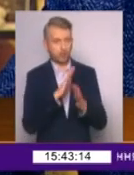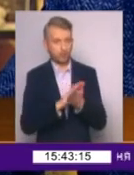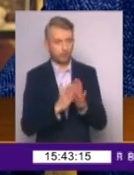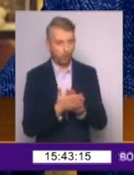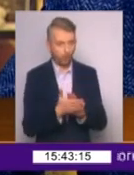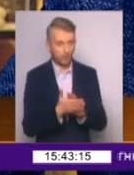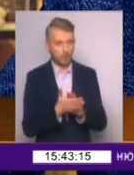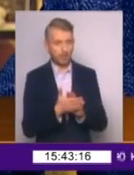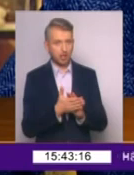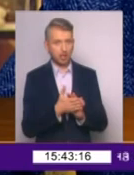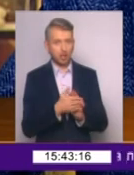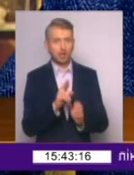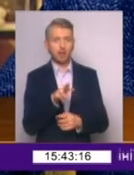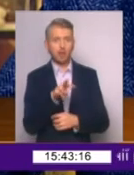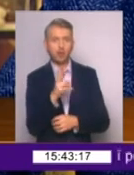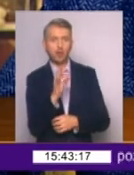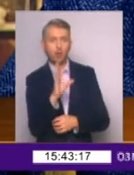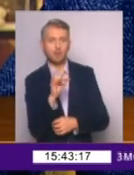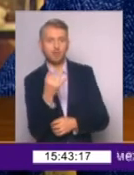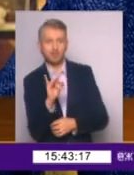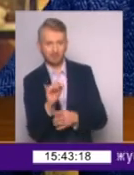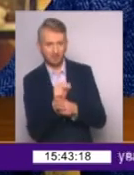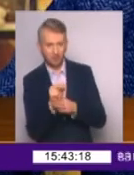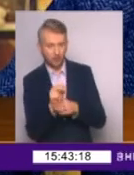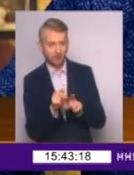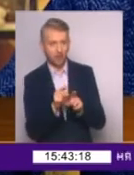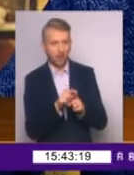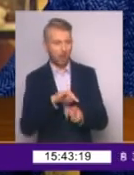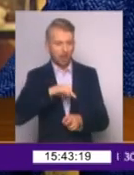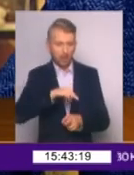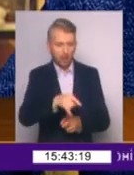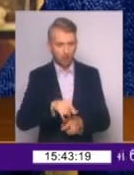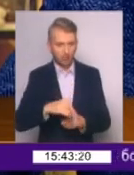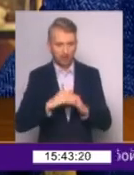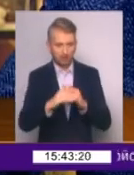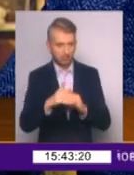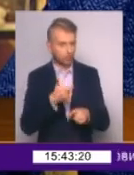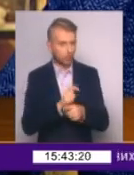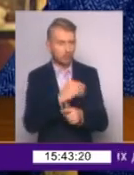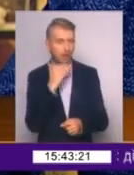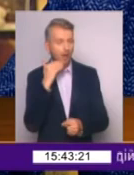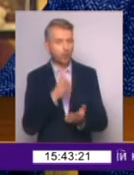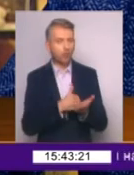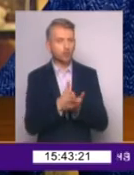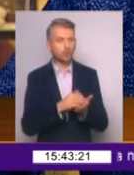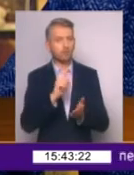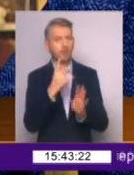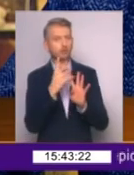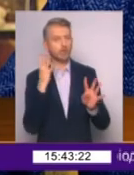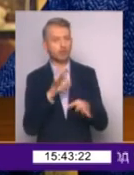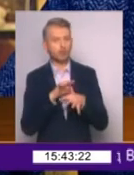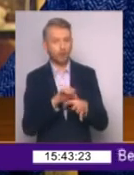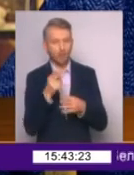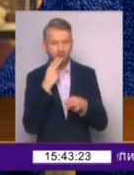цей ямки на асфальті, їх дуже багато. Тому дійсно служби в першу чергу проводять, скажімо,